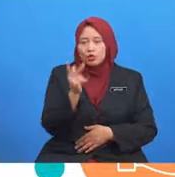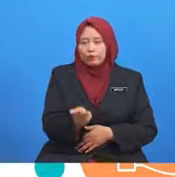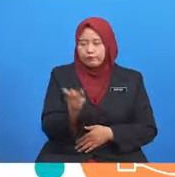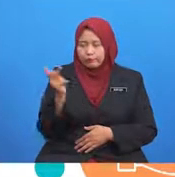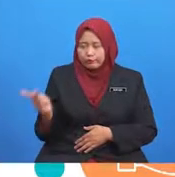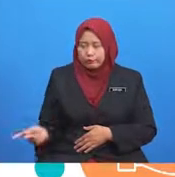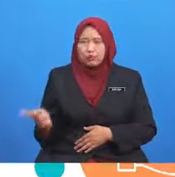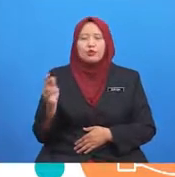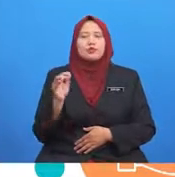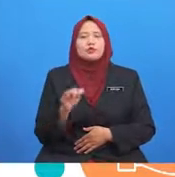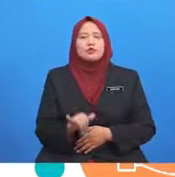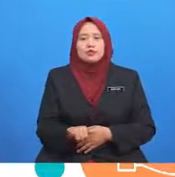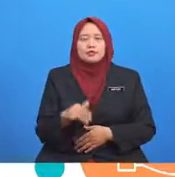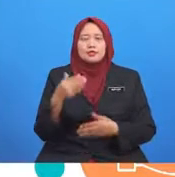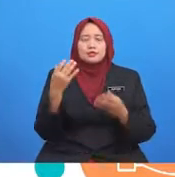ada yang dikaji.